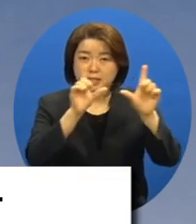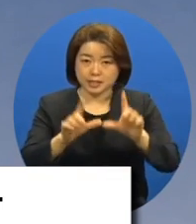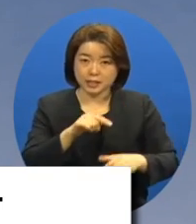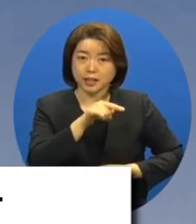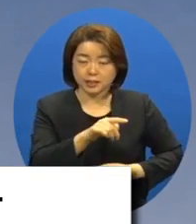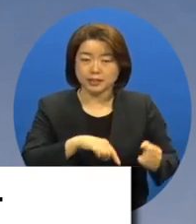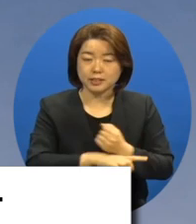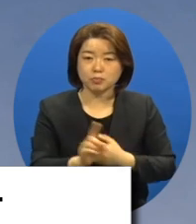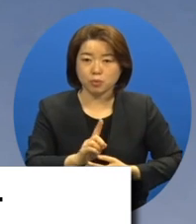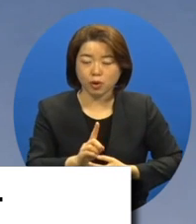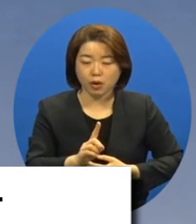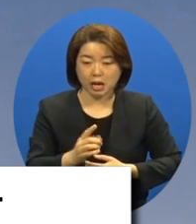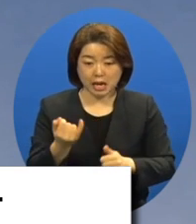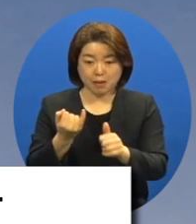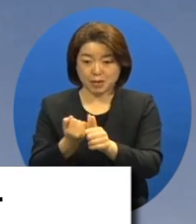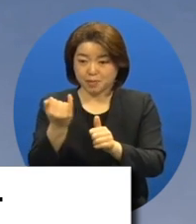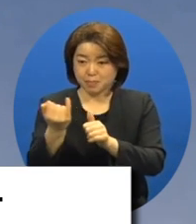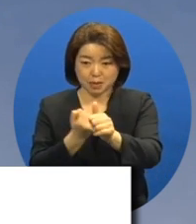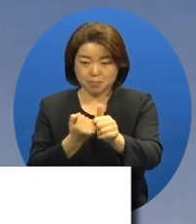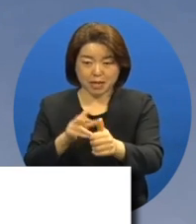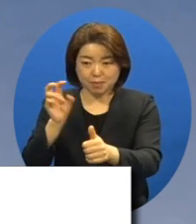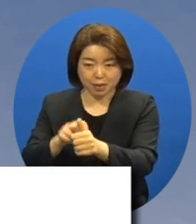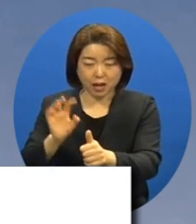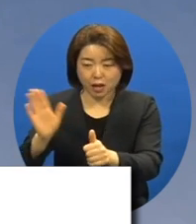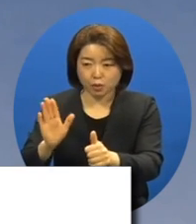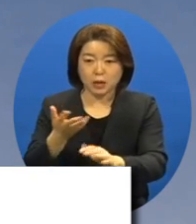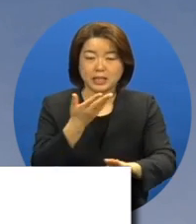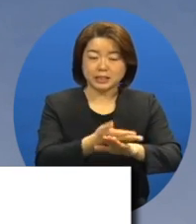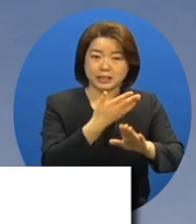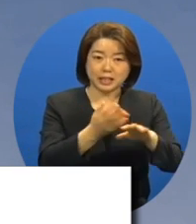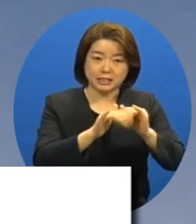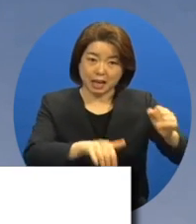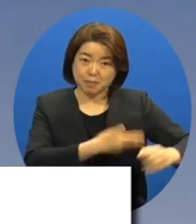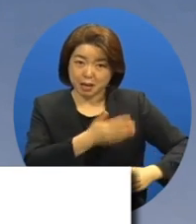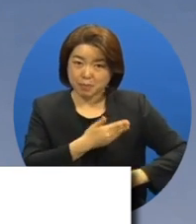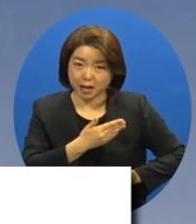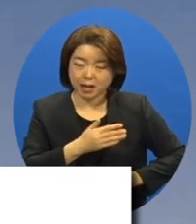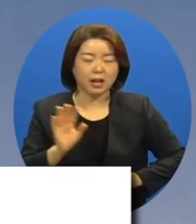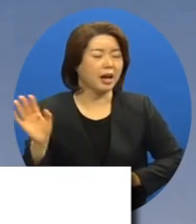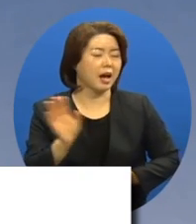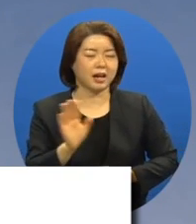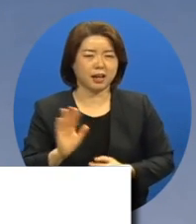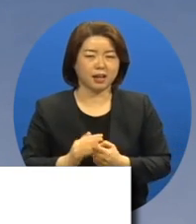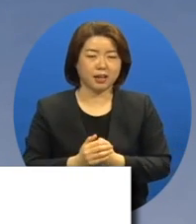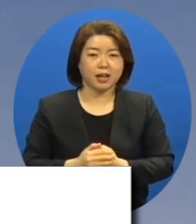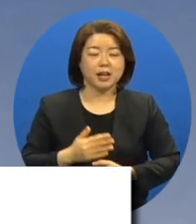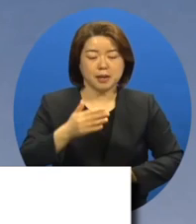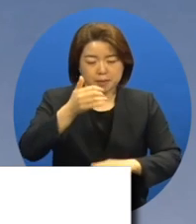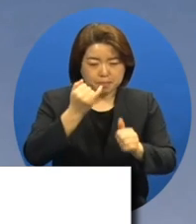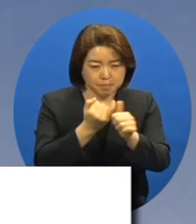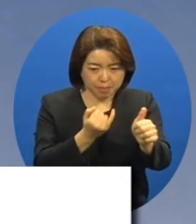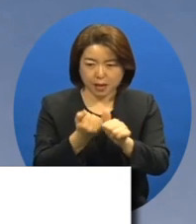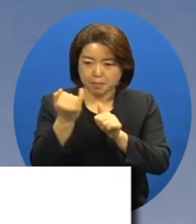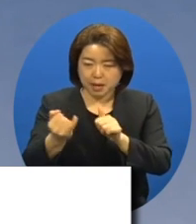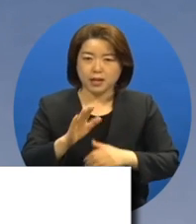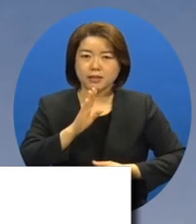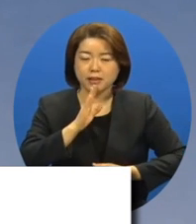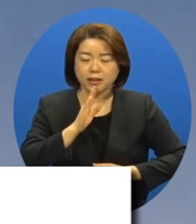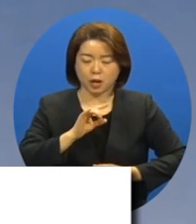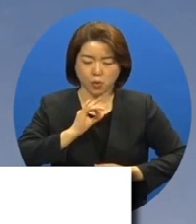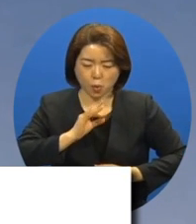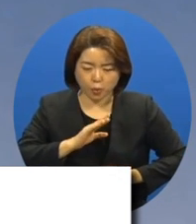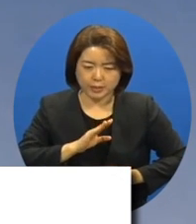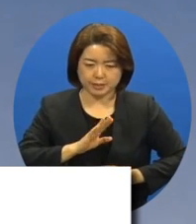하는 것을 말하는게 아닙니다 배우자에게 끝까지 내가 신 실학 오직 배우자에게 만